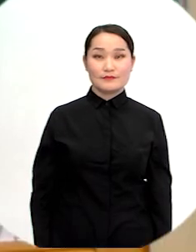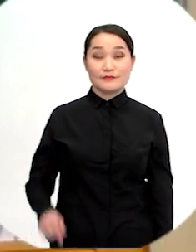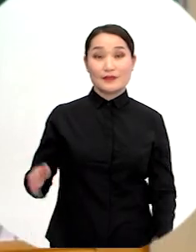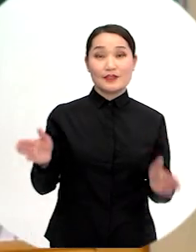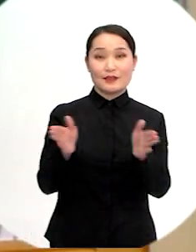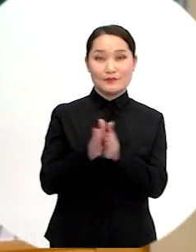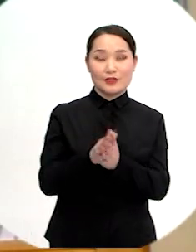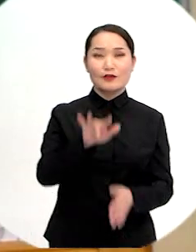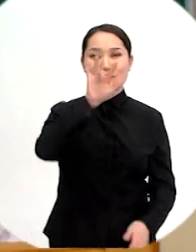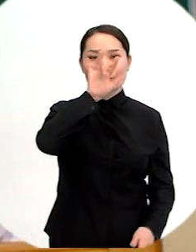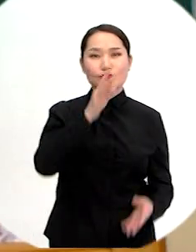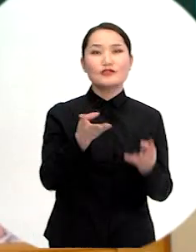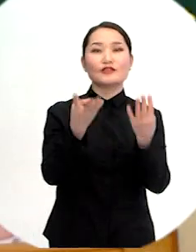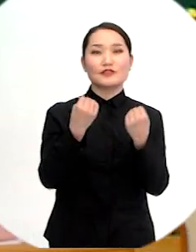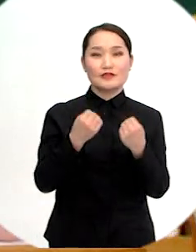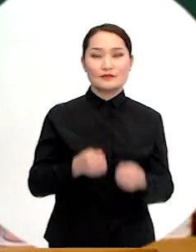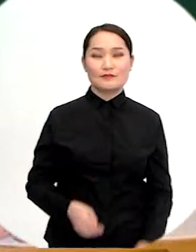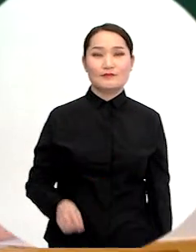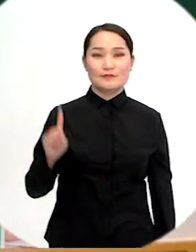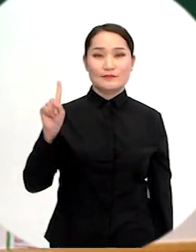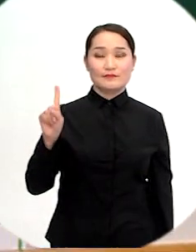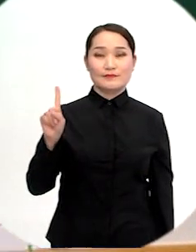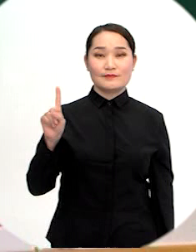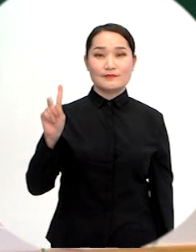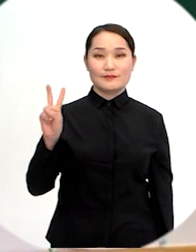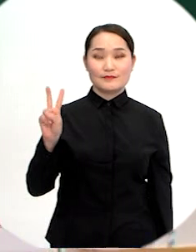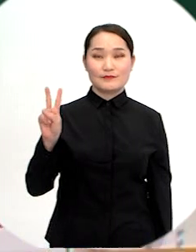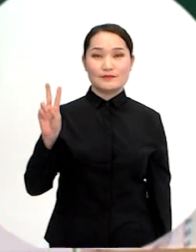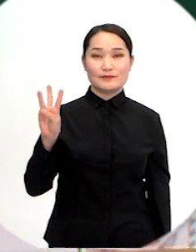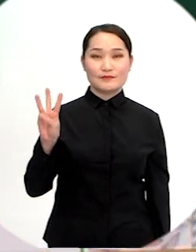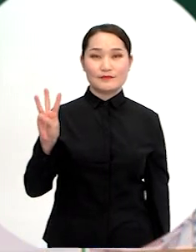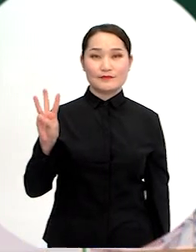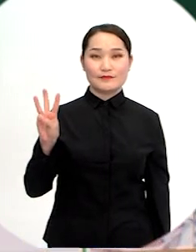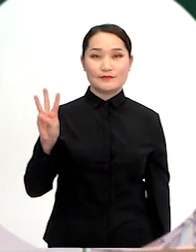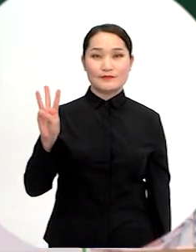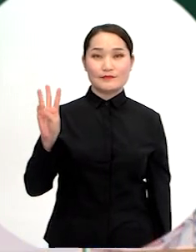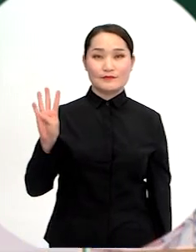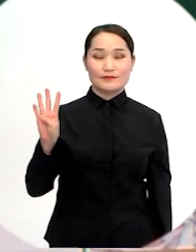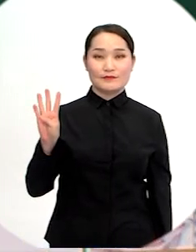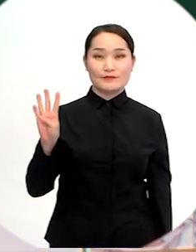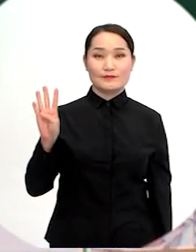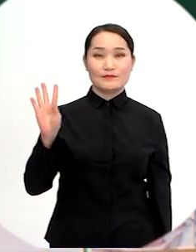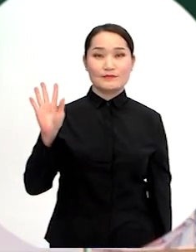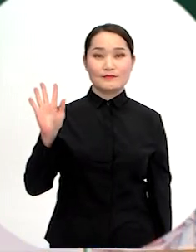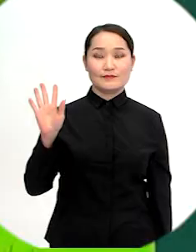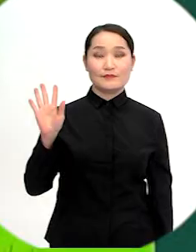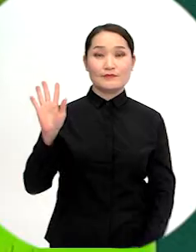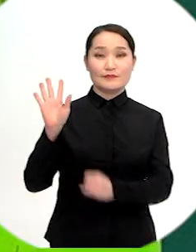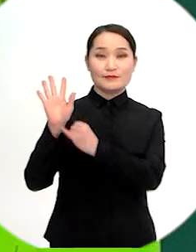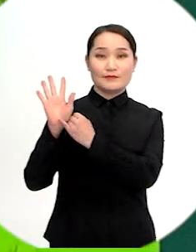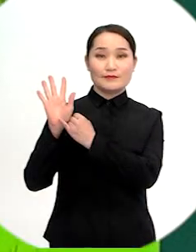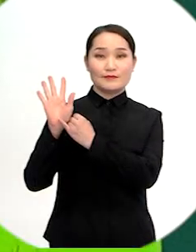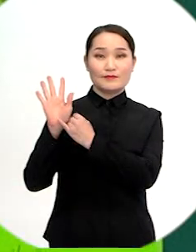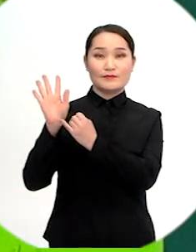Одоо бүгдээрээ зөгийг тоолж үтсэ. 1, 2, 3, 4,